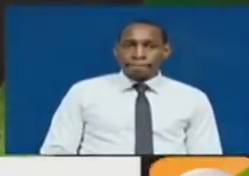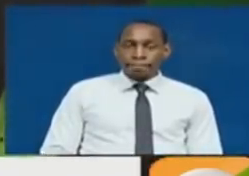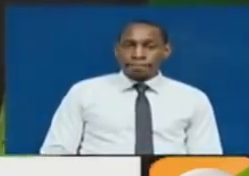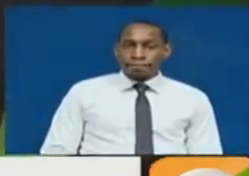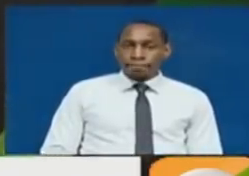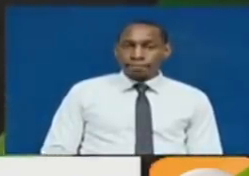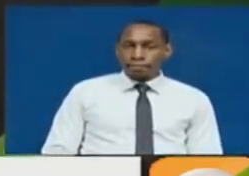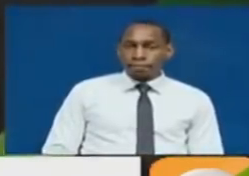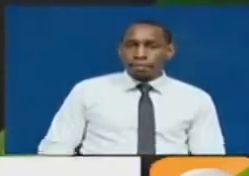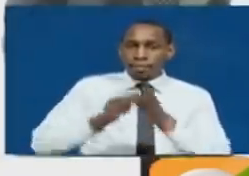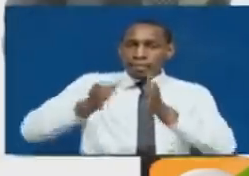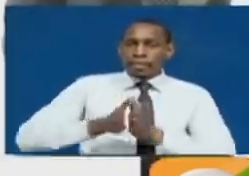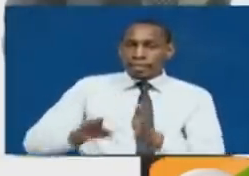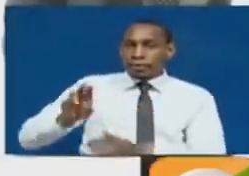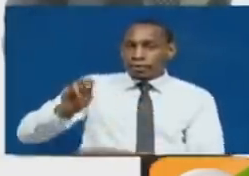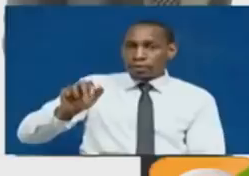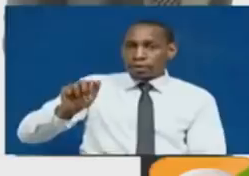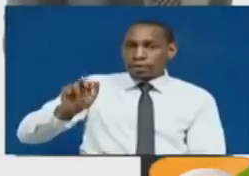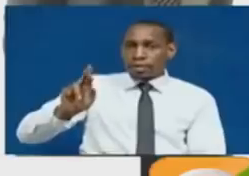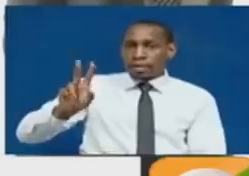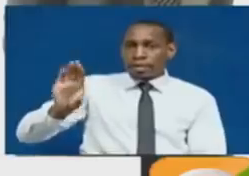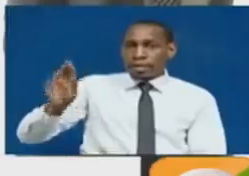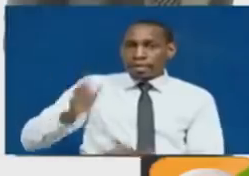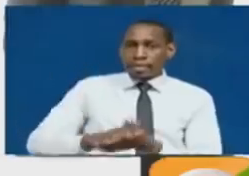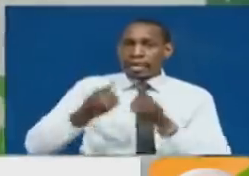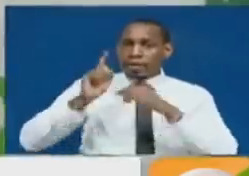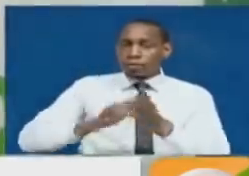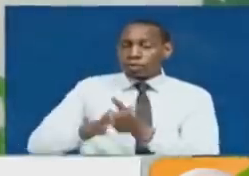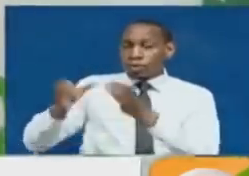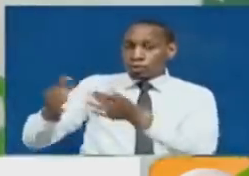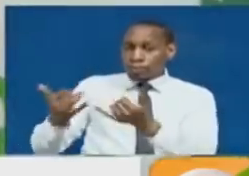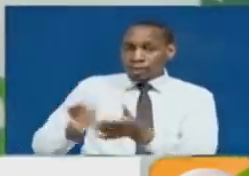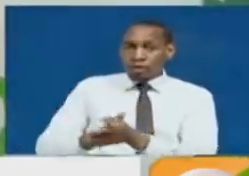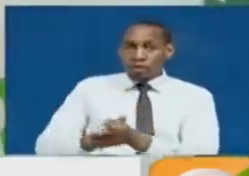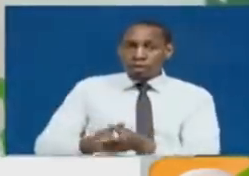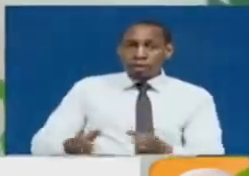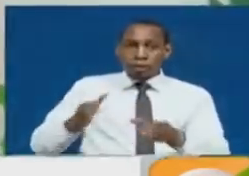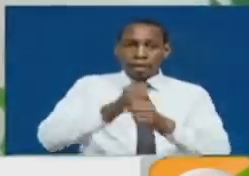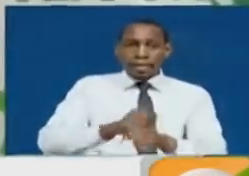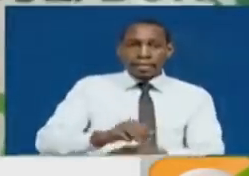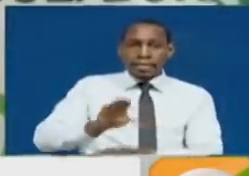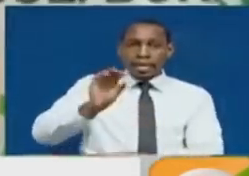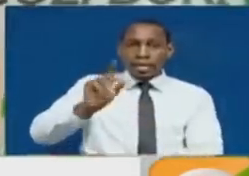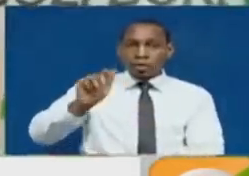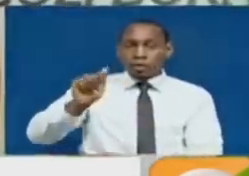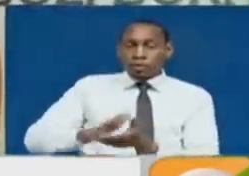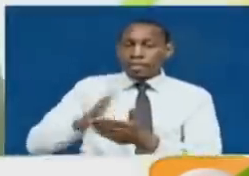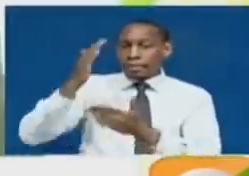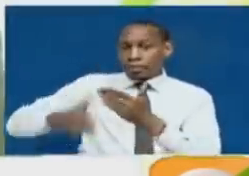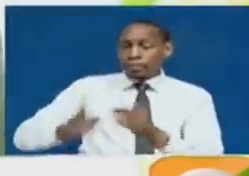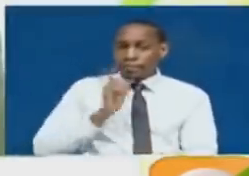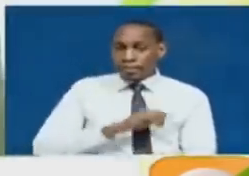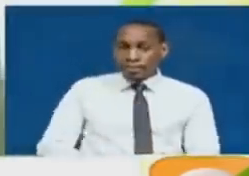Katibu mkuu wa Narc-Kenya Oro Michael akatangaza kuwa safari ya Narc-Kenya katika muungano wa One Kenya Alliance imefika